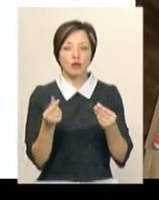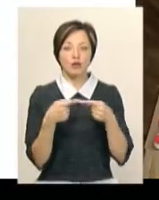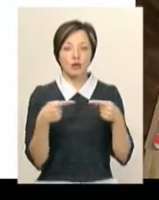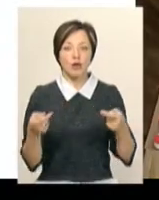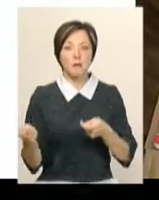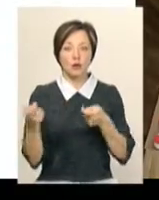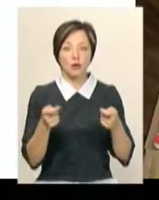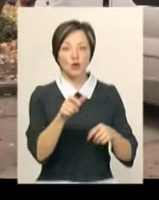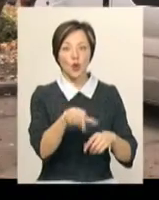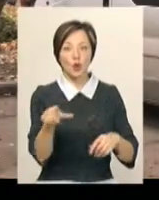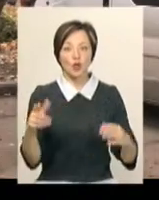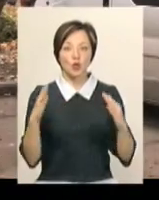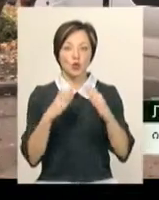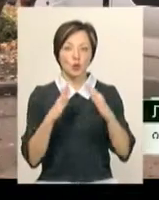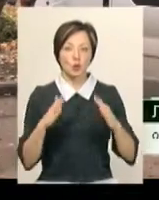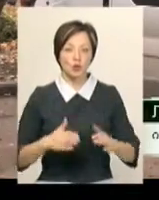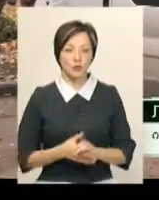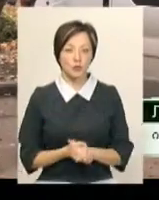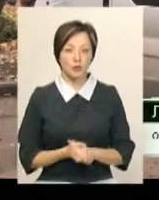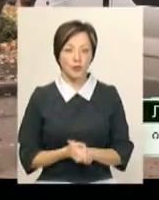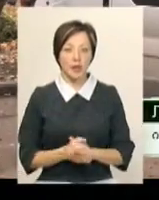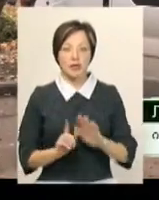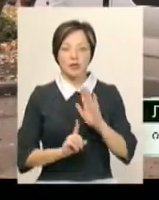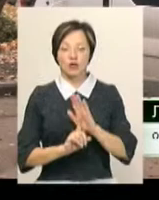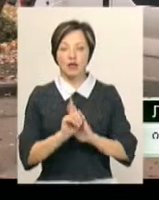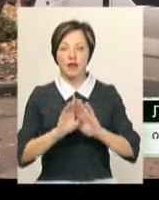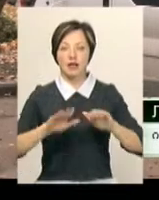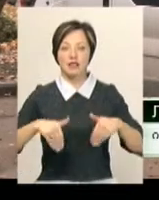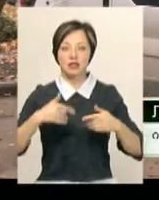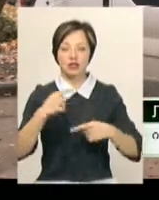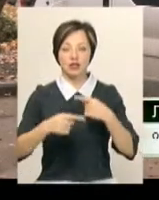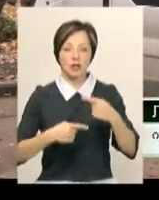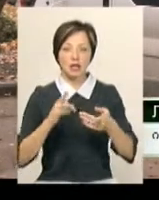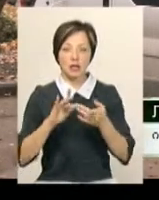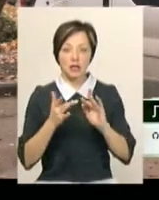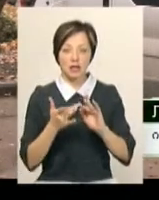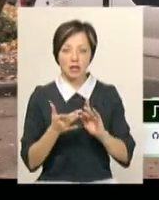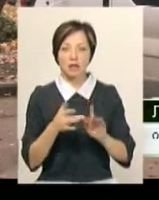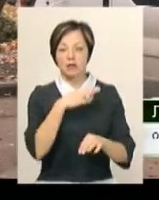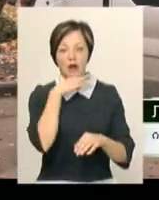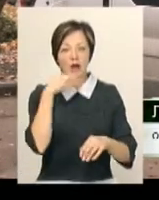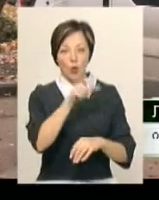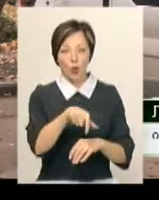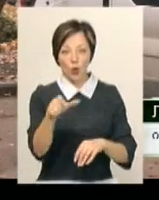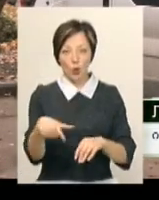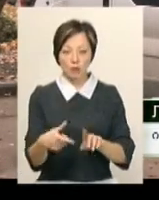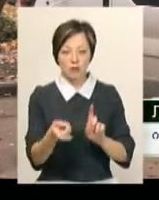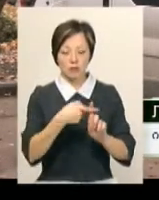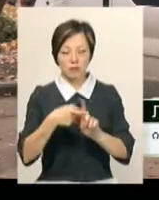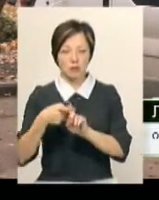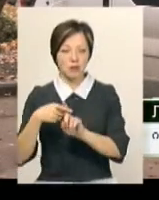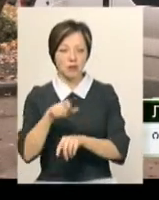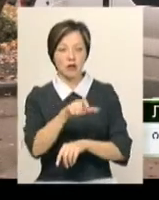приносили люди до неї додому. Стартувала ініціатива через соціальні мережі, підключилось дуже багато людей із